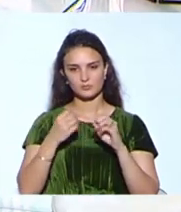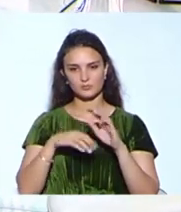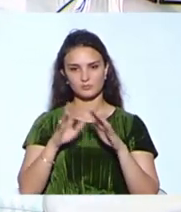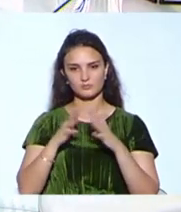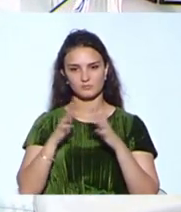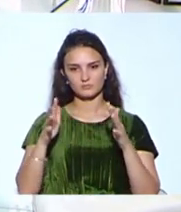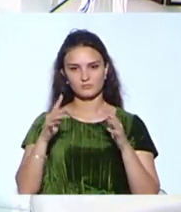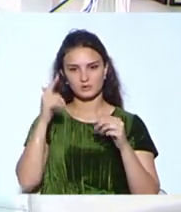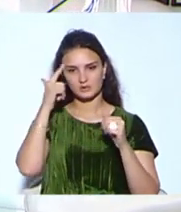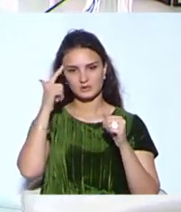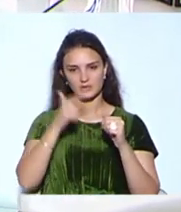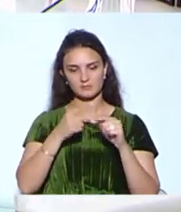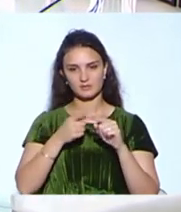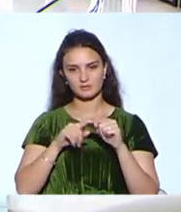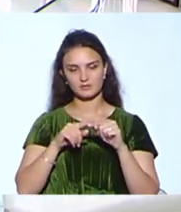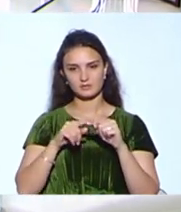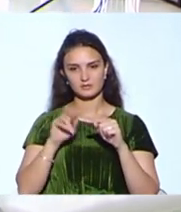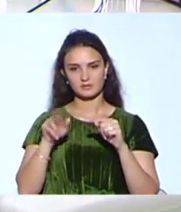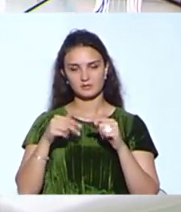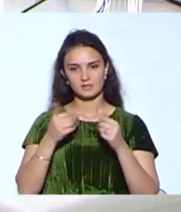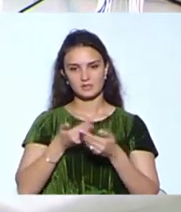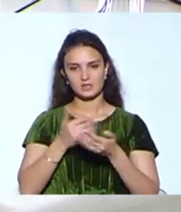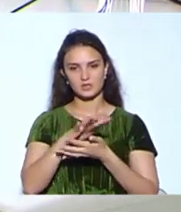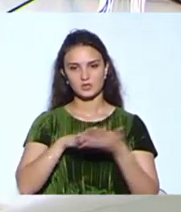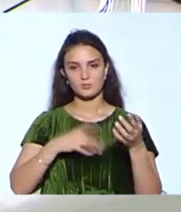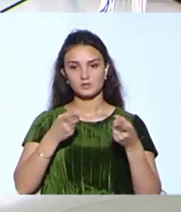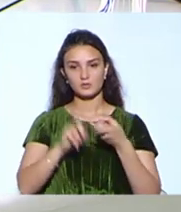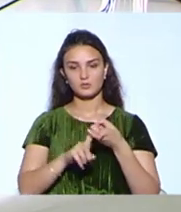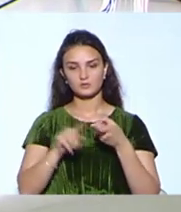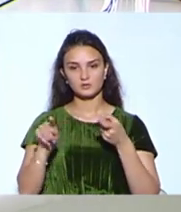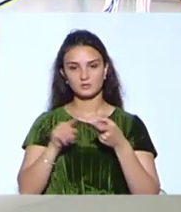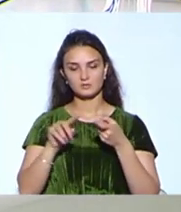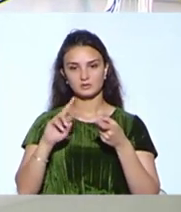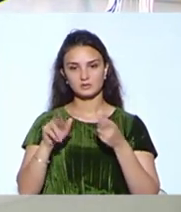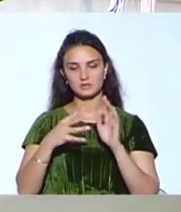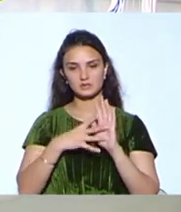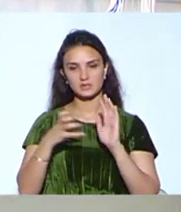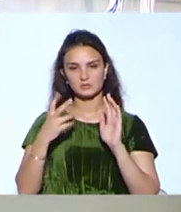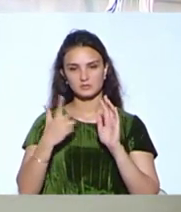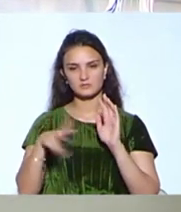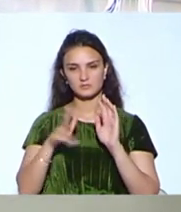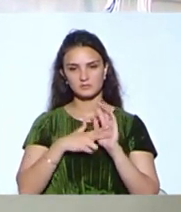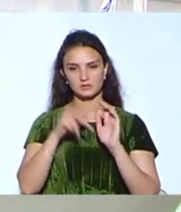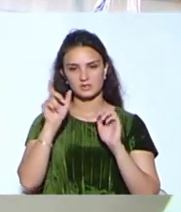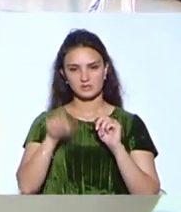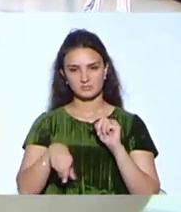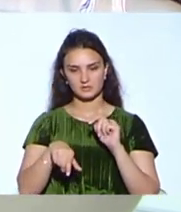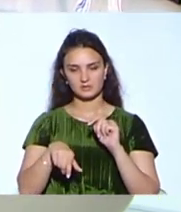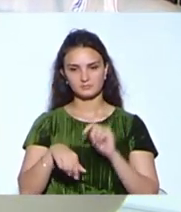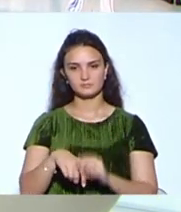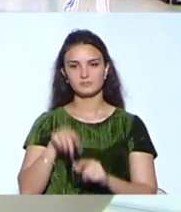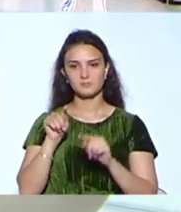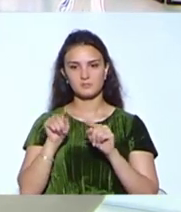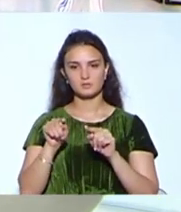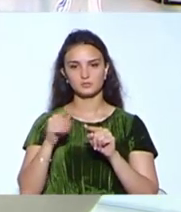მეტიც, ინტელექტი, განათლება და დღეგრძელობა დაუკავშირეს ერთმანეს და 928 ადამიანი